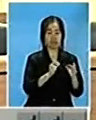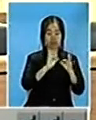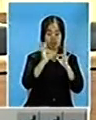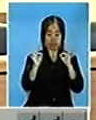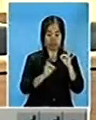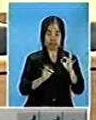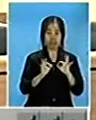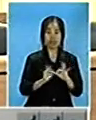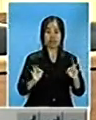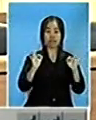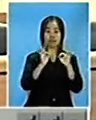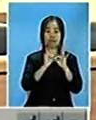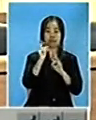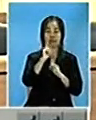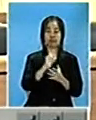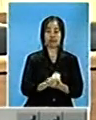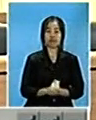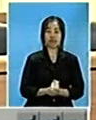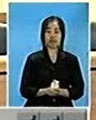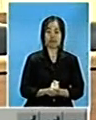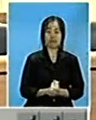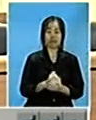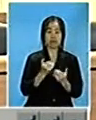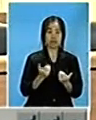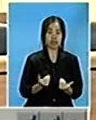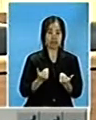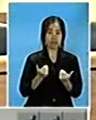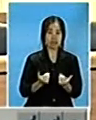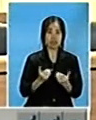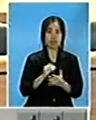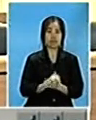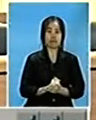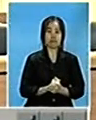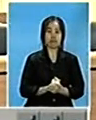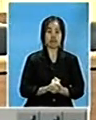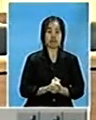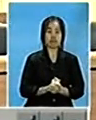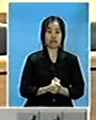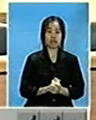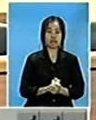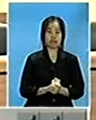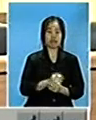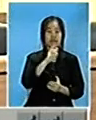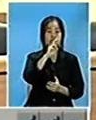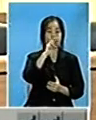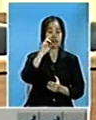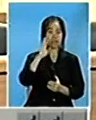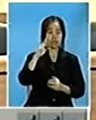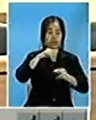เนี่ยผมอยากกลับเรียนท่านอย่างนี้ครับว่าณวันนี้เนี่ยเราปกครองระบอบประชาธิปไตย